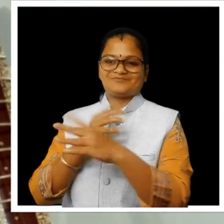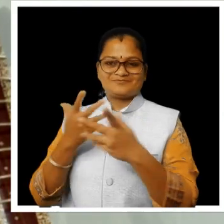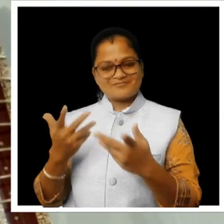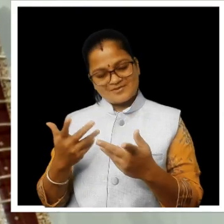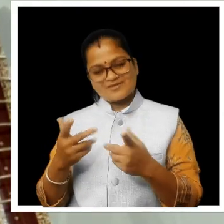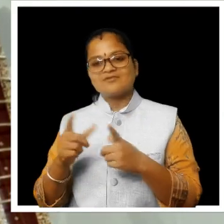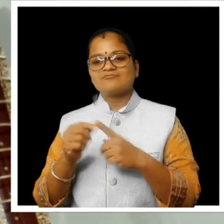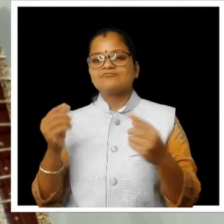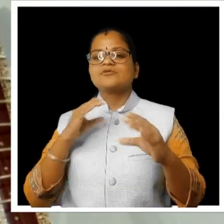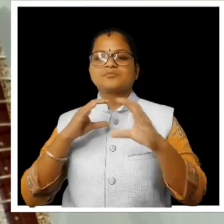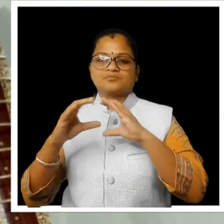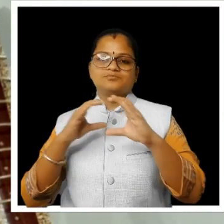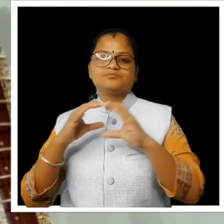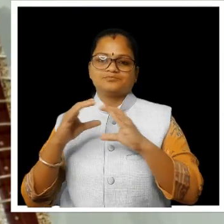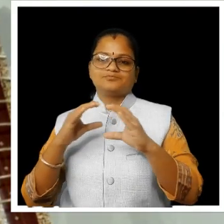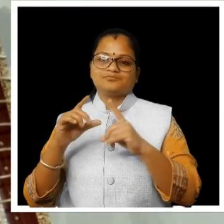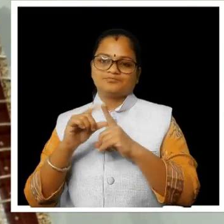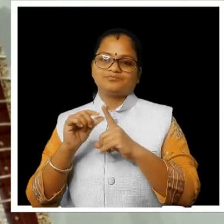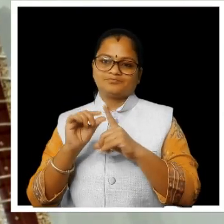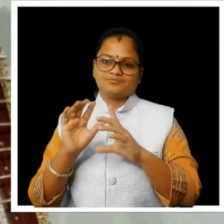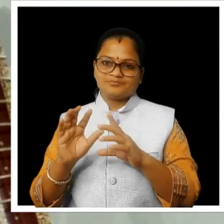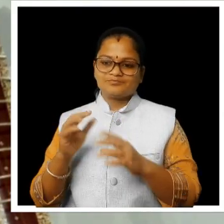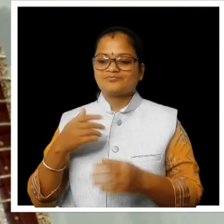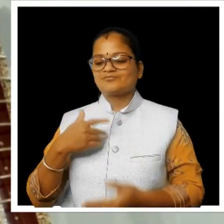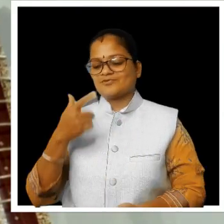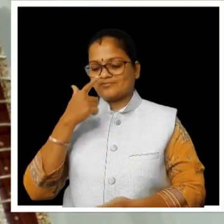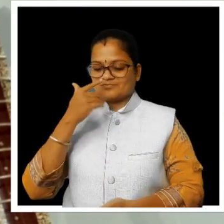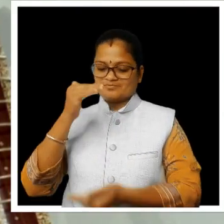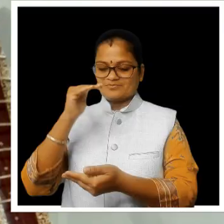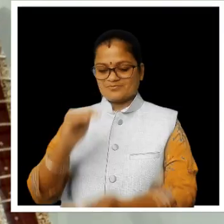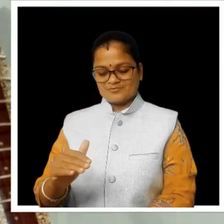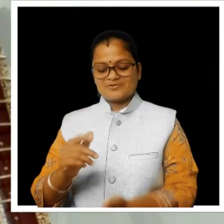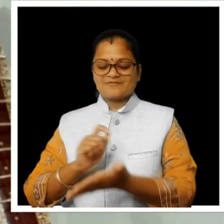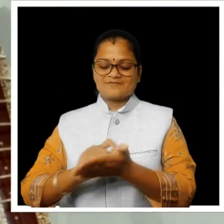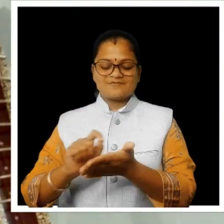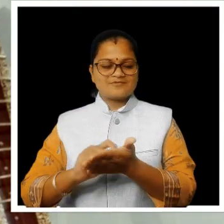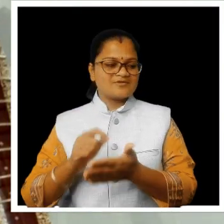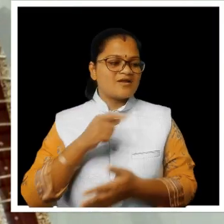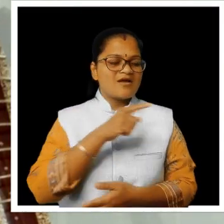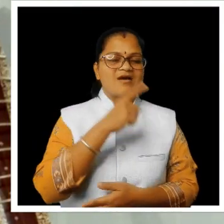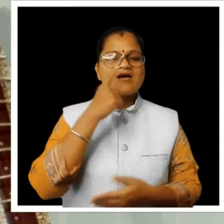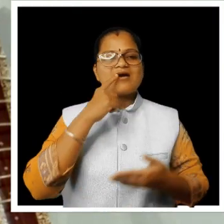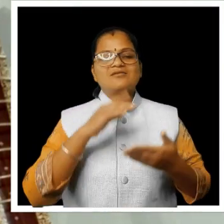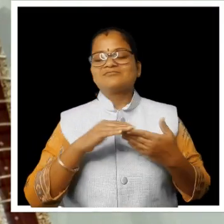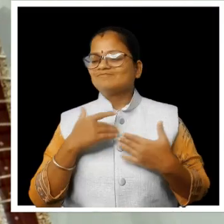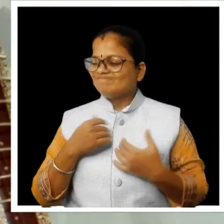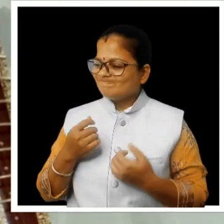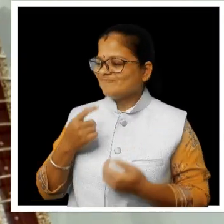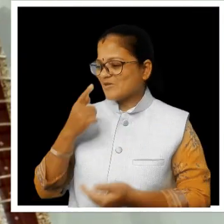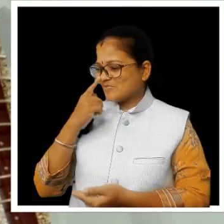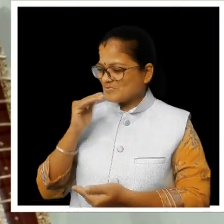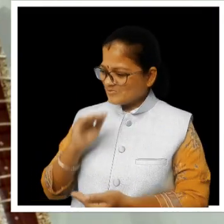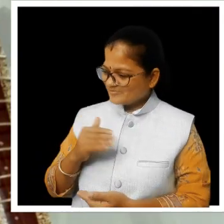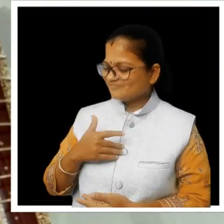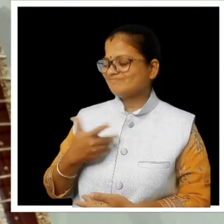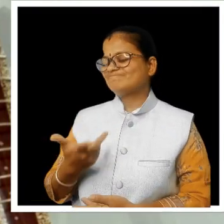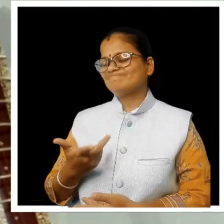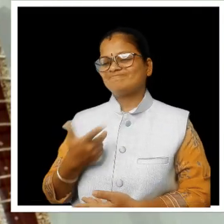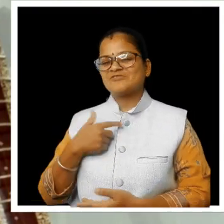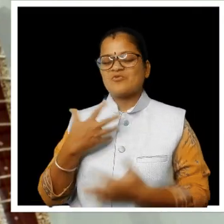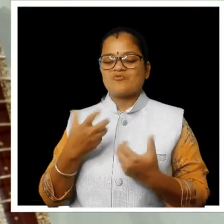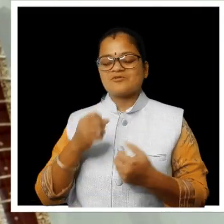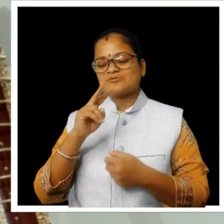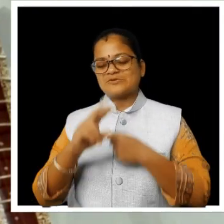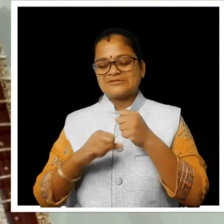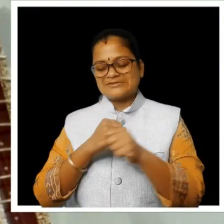ಥರ. ಸೊ ಲೆಟರ್ ಮೂಲಕ ಇವರಿಬ್ಬರ ಕಮ್ಯುನಿಕೇಷನ್ ನಡೀತಾ ಇರುತ್ತೆ. ಹೆಣ್ಮಗು ಆಯಿತು ಅಂತ ಹೇಳಿರ್ತಾಳೆ, ಅವನಿಗೂ ನೋಡಬೇಕು ಅನ್ನೋ ಆಸೆ ಇರುತ್ತೆ. 20 ವರ್ಷದ